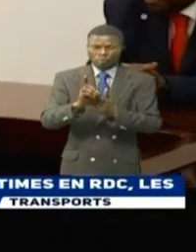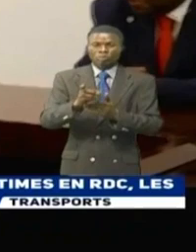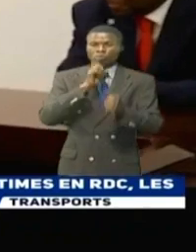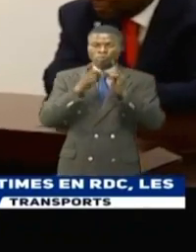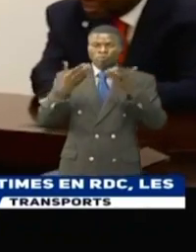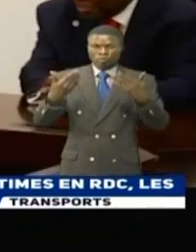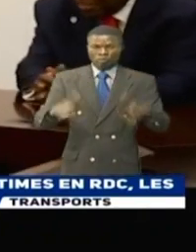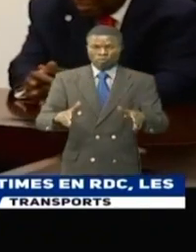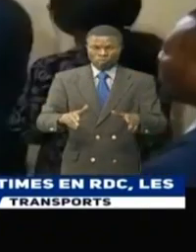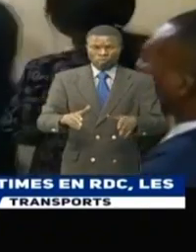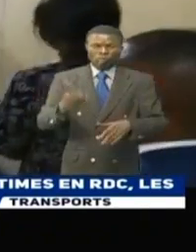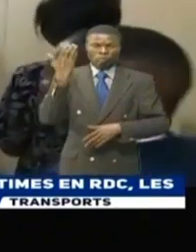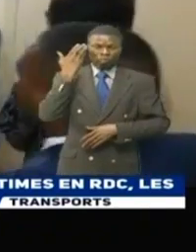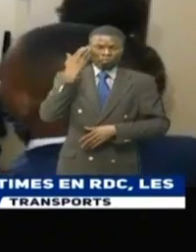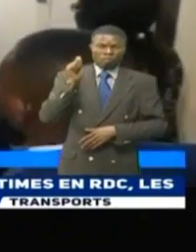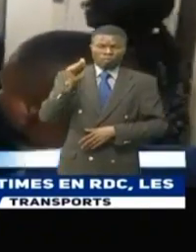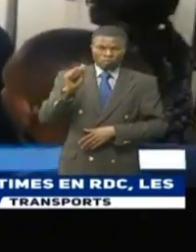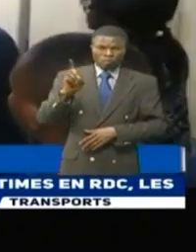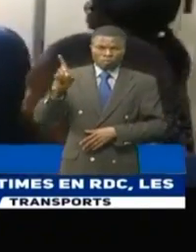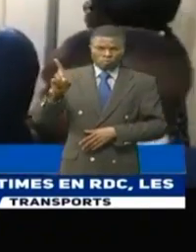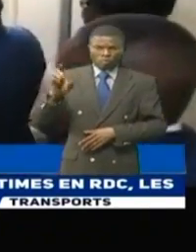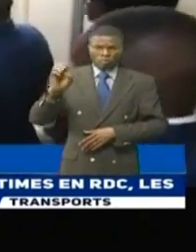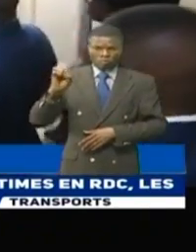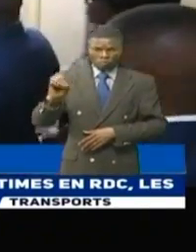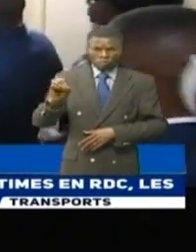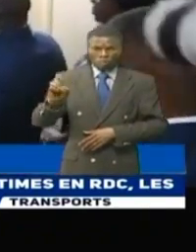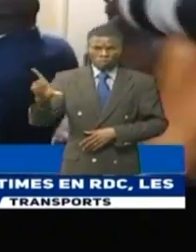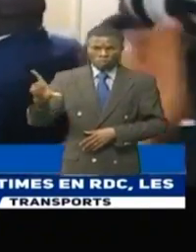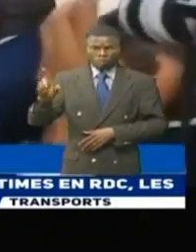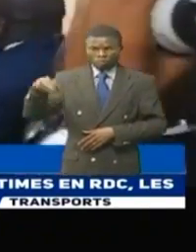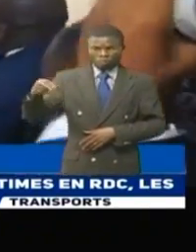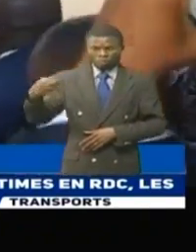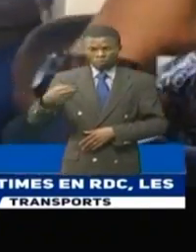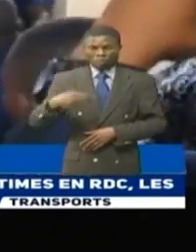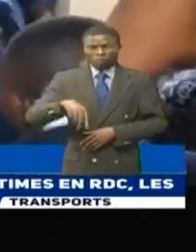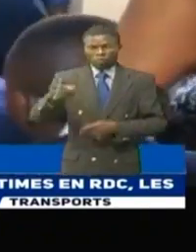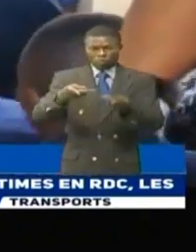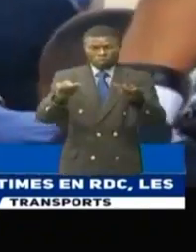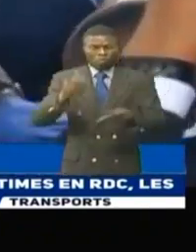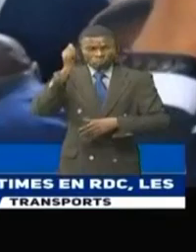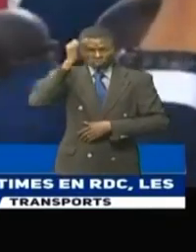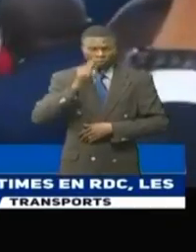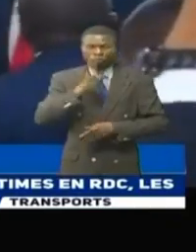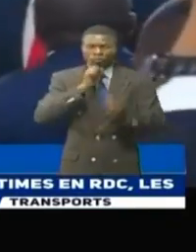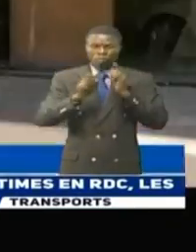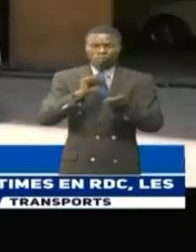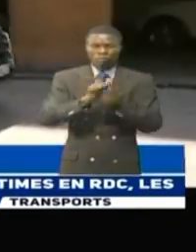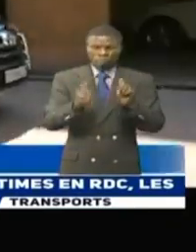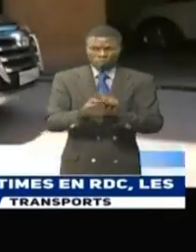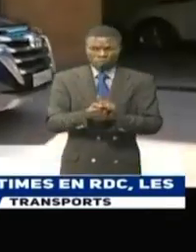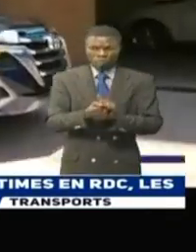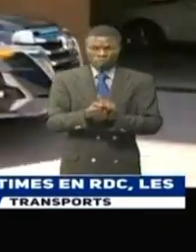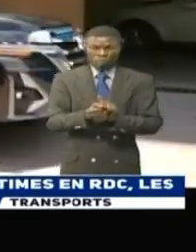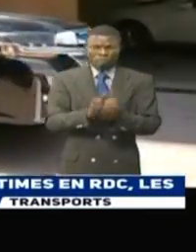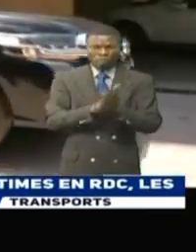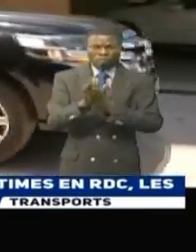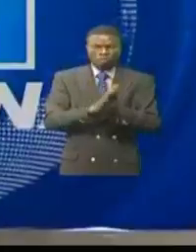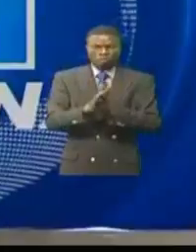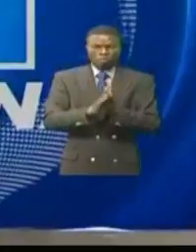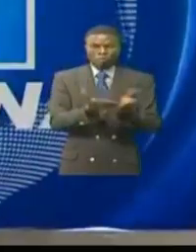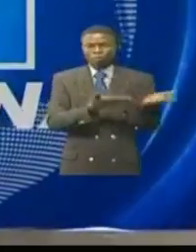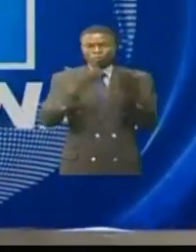échange, Adolphe Amissi va se rendre également à la régie des voies aériennes pour échanger sur des questions liées au fret